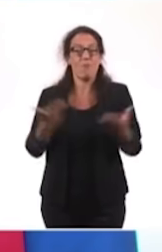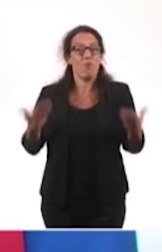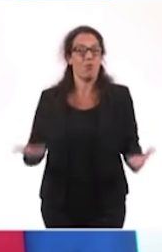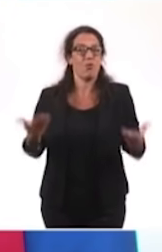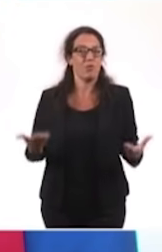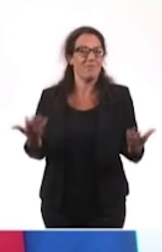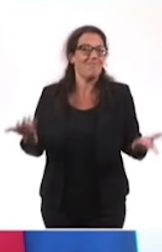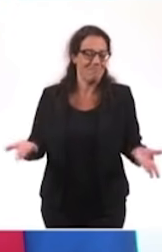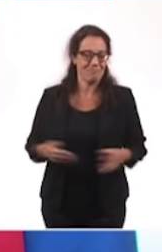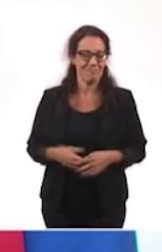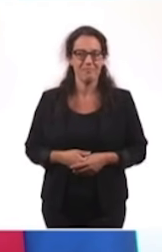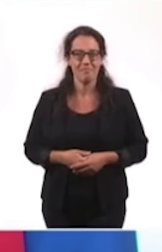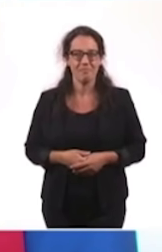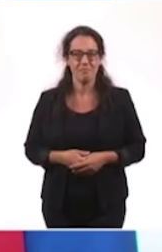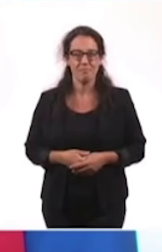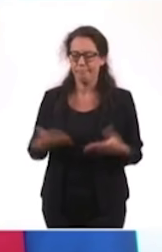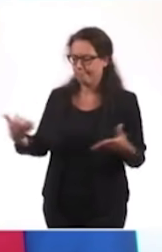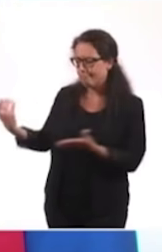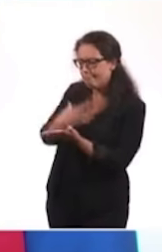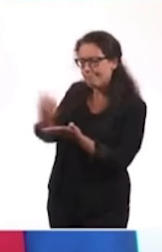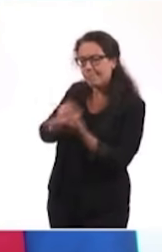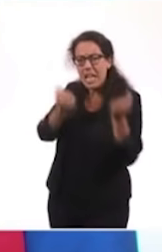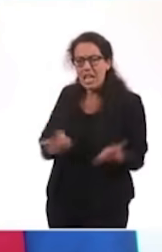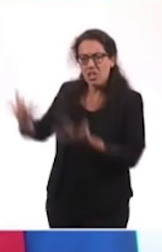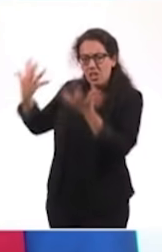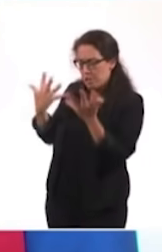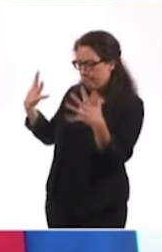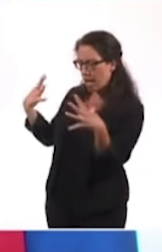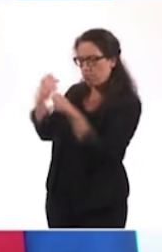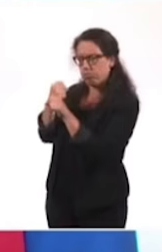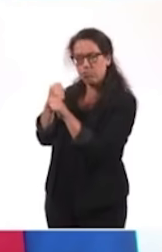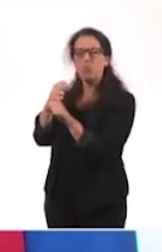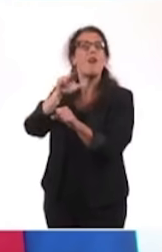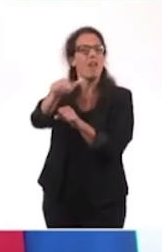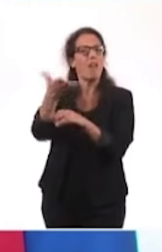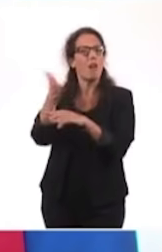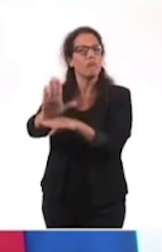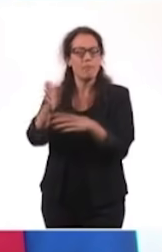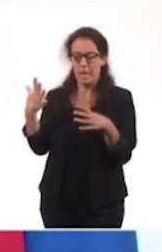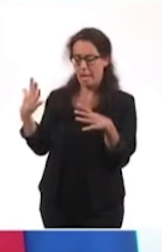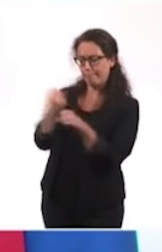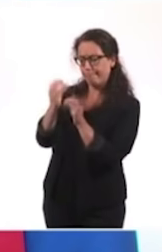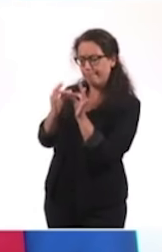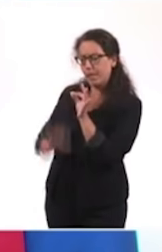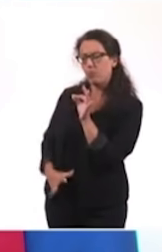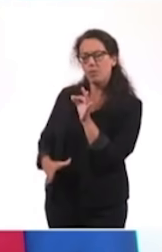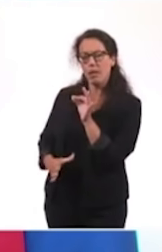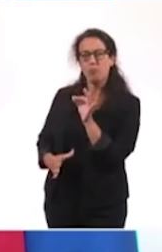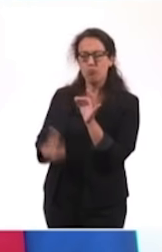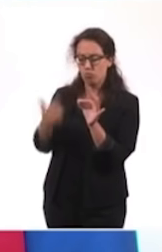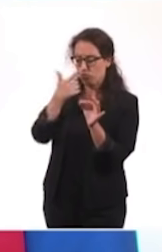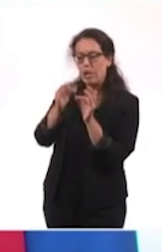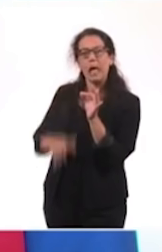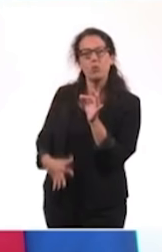Si je devais résumer l'ensemble des données qui vont vous être présentées, je dirais que les résultats sont